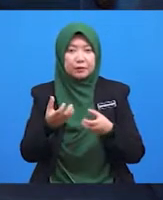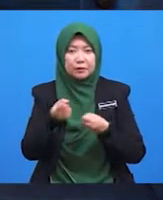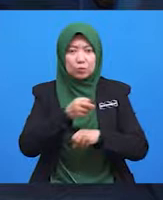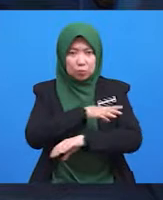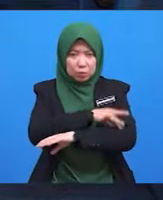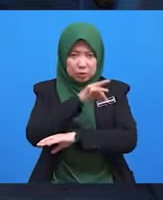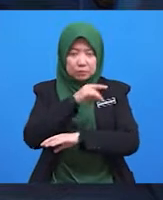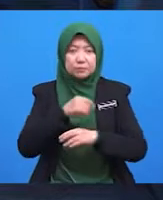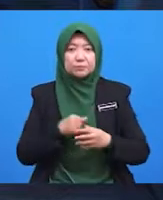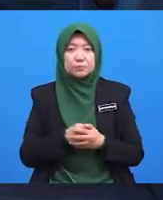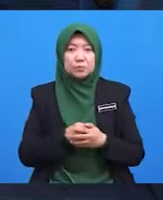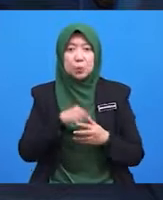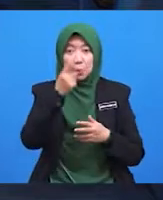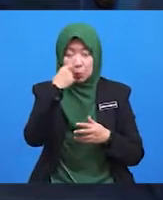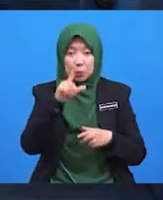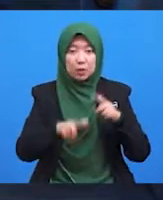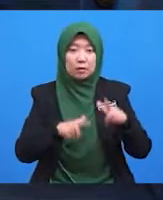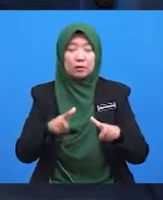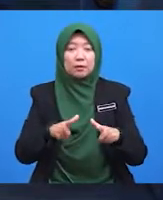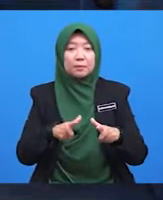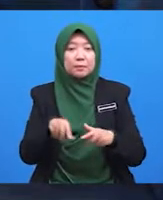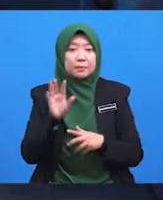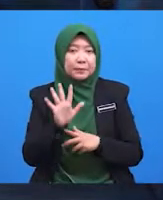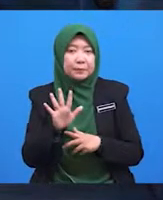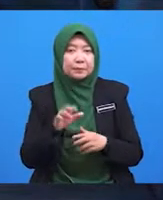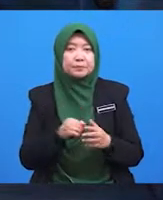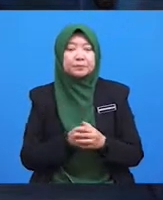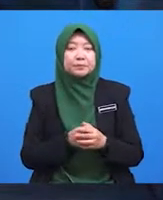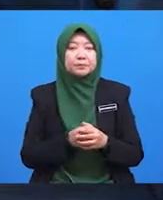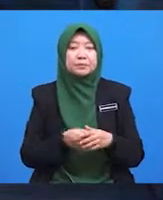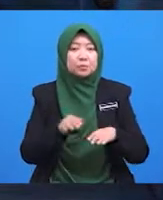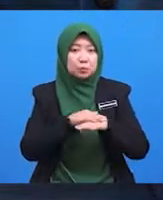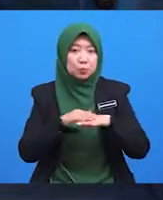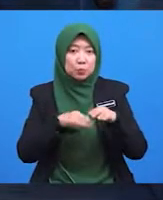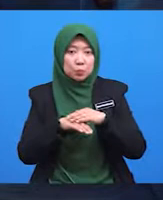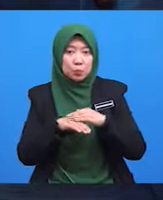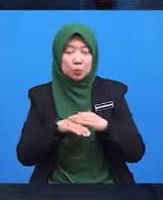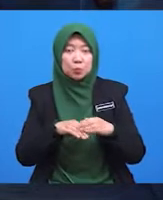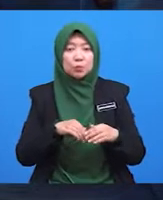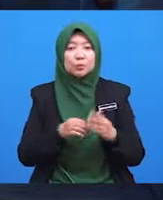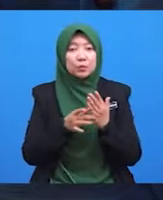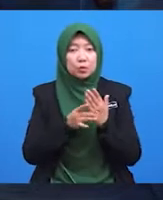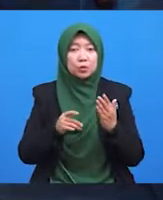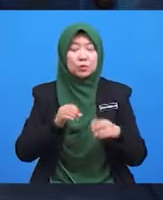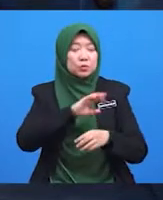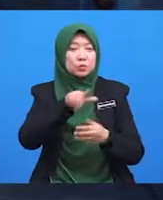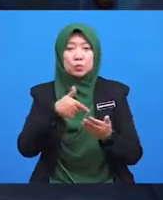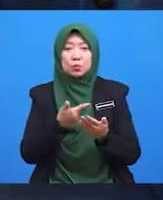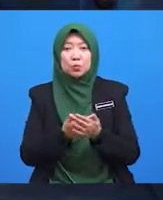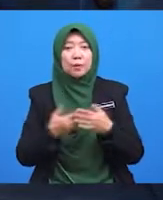kulit. Untuk langkah yang kelima, sapukan oil ke seluruh bahagian badan yang